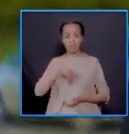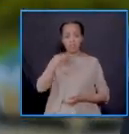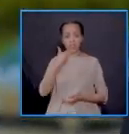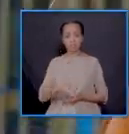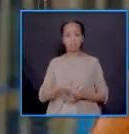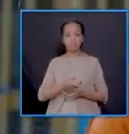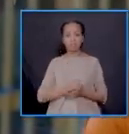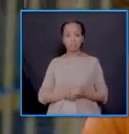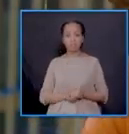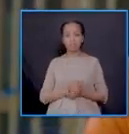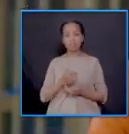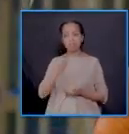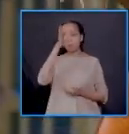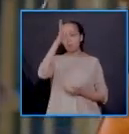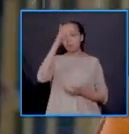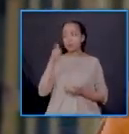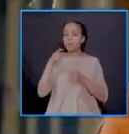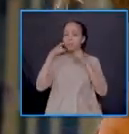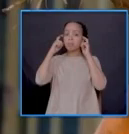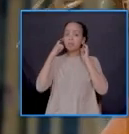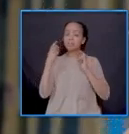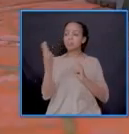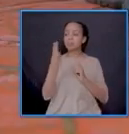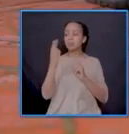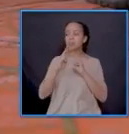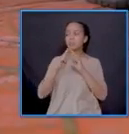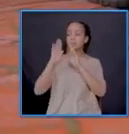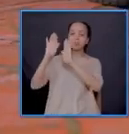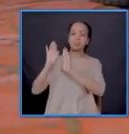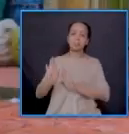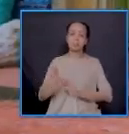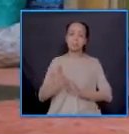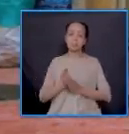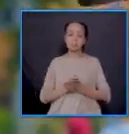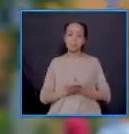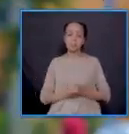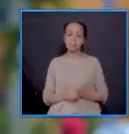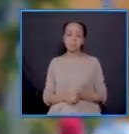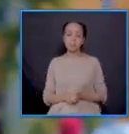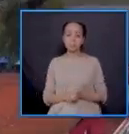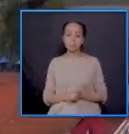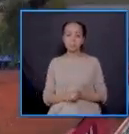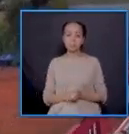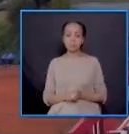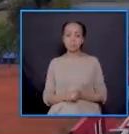ወበከንቱ። አይ ጋሺ፣ እሱ ማስክ ሳያደርጉ በጣም ነው የሚገርም።